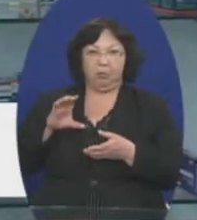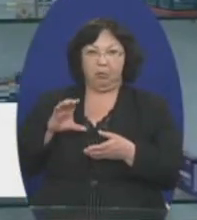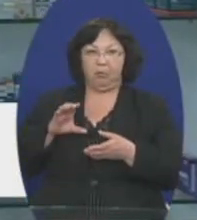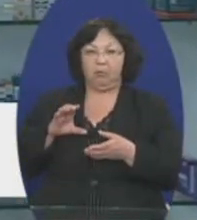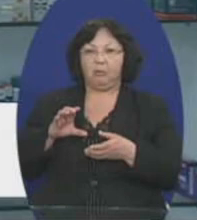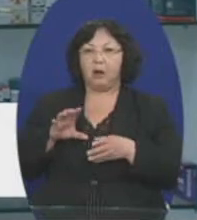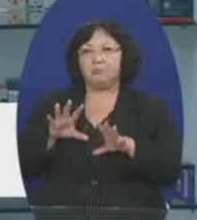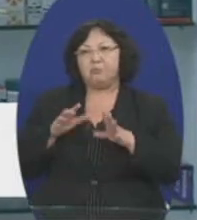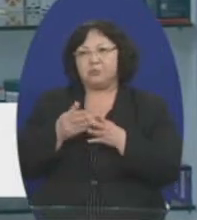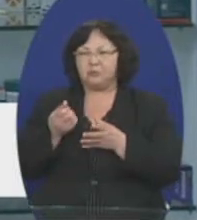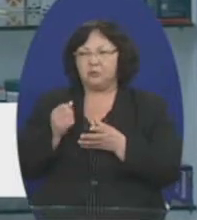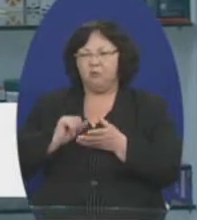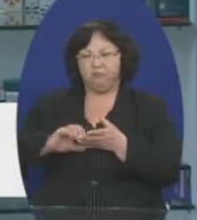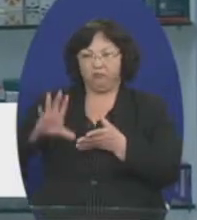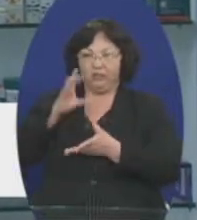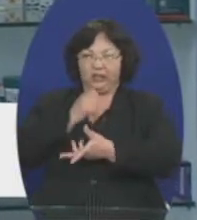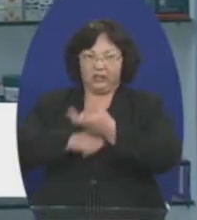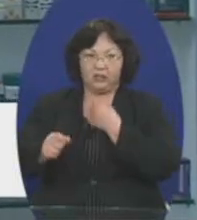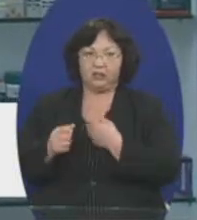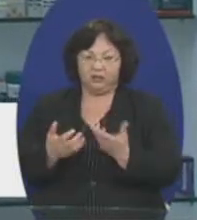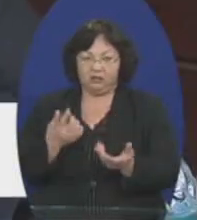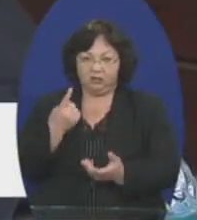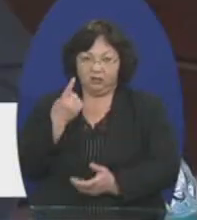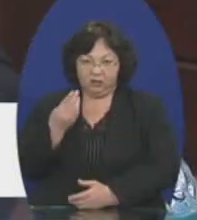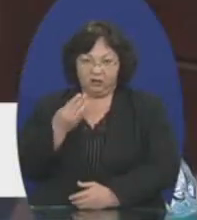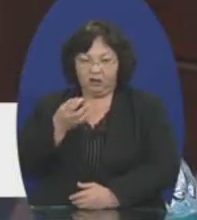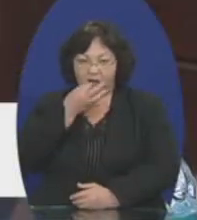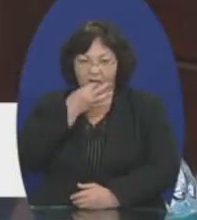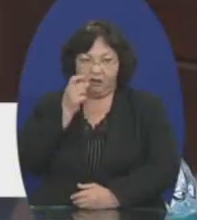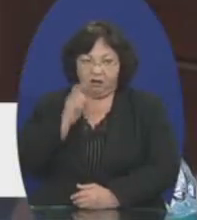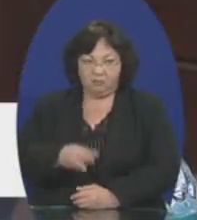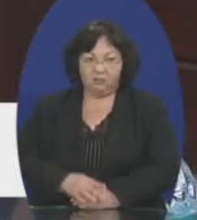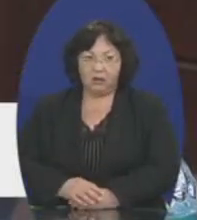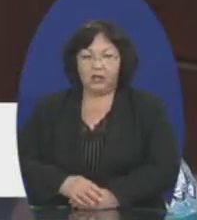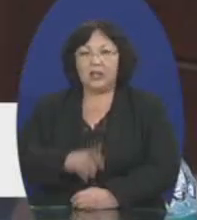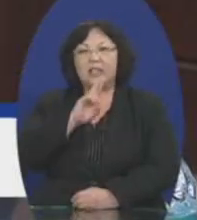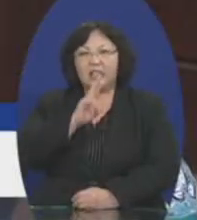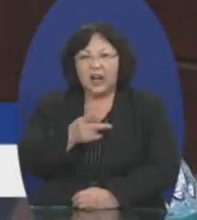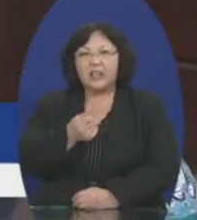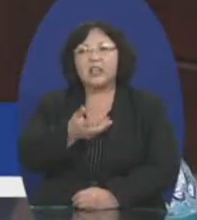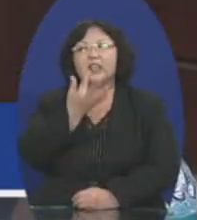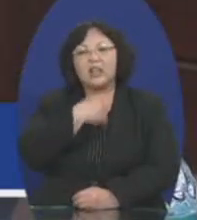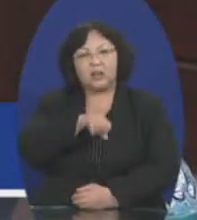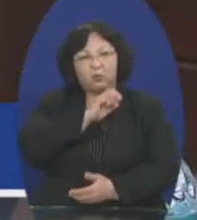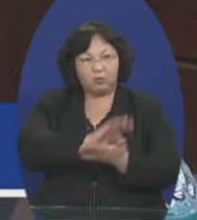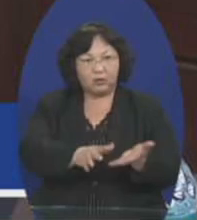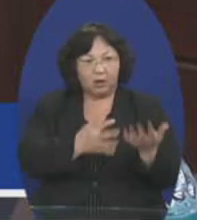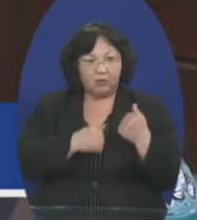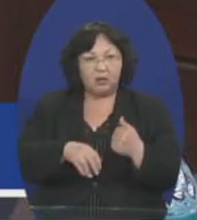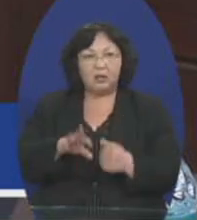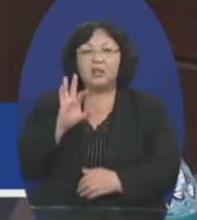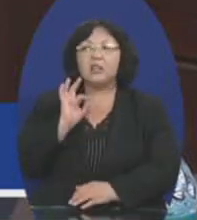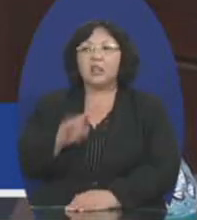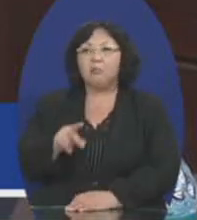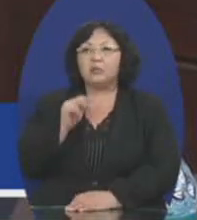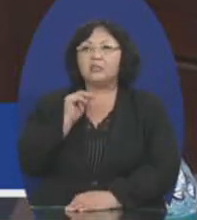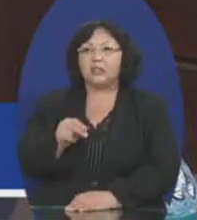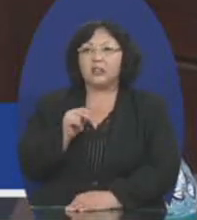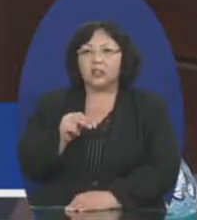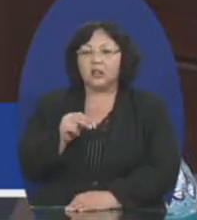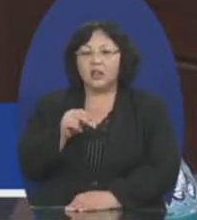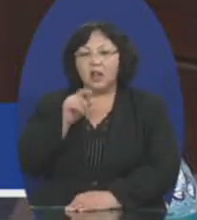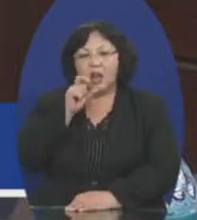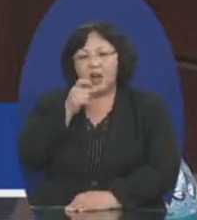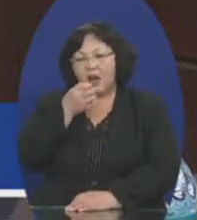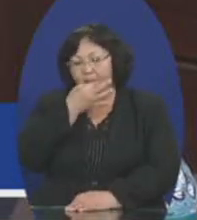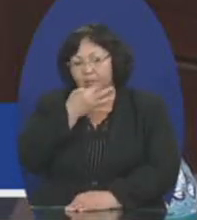Энэ үйлдвэрлэгч нийлүүлэгч аж ахуй нэгжүүдийнхээ яг цаанаас хэдэн төгрөгөөр авч байгаа, ямар чанартай юм авч байгаа,